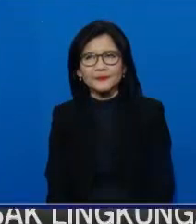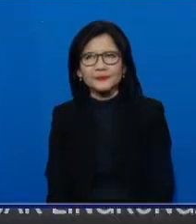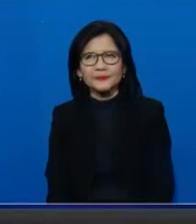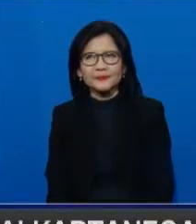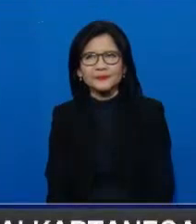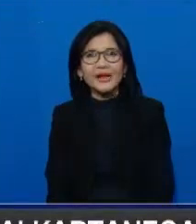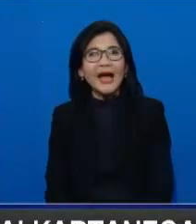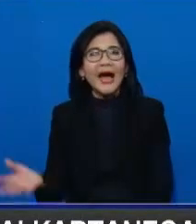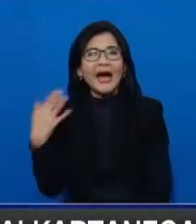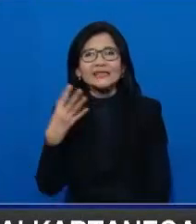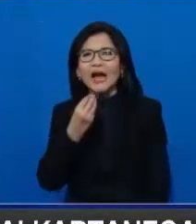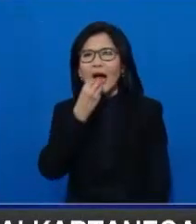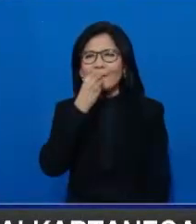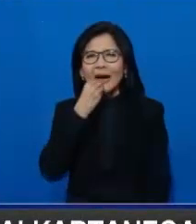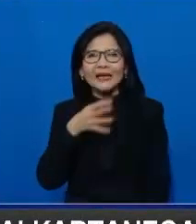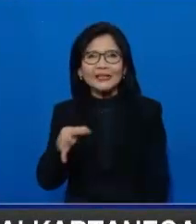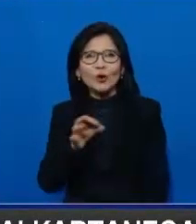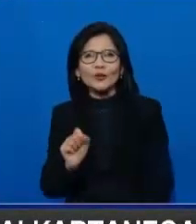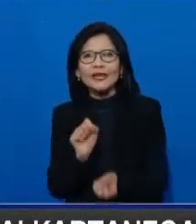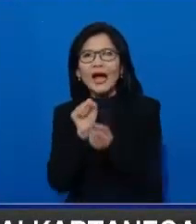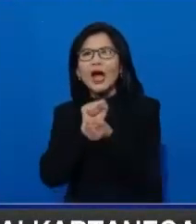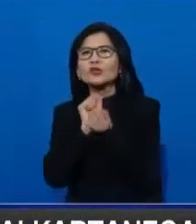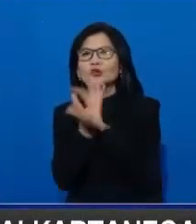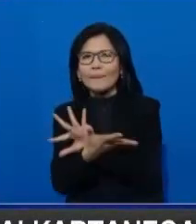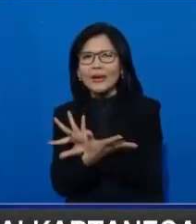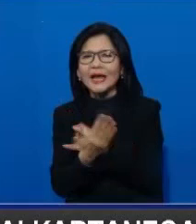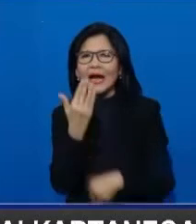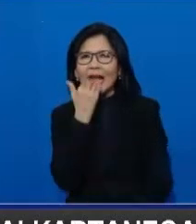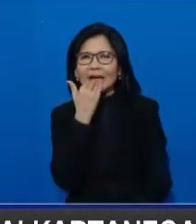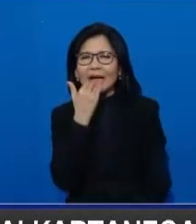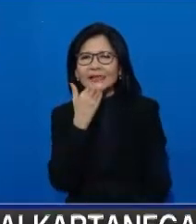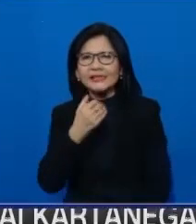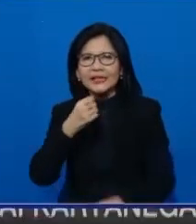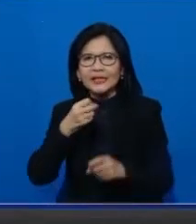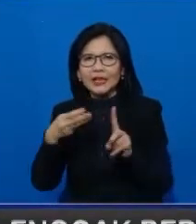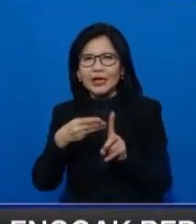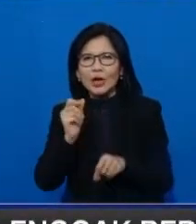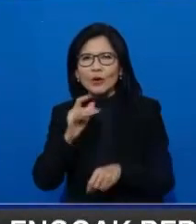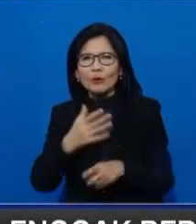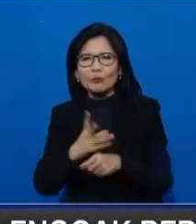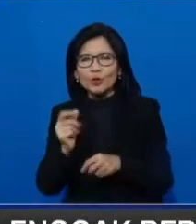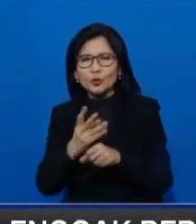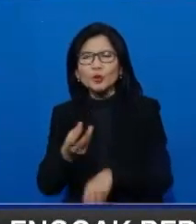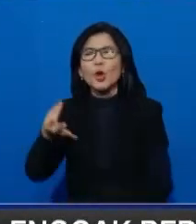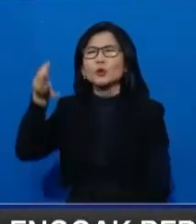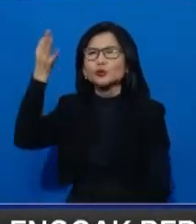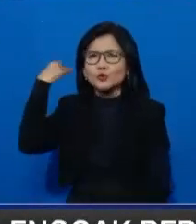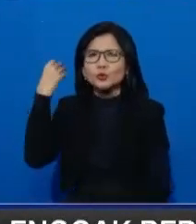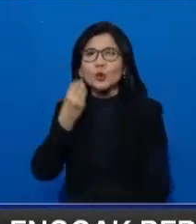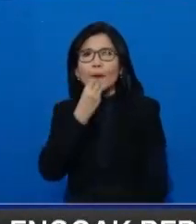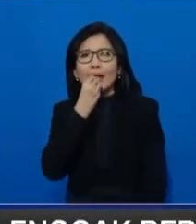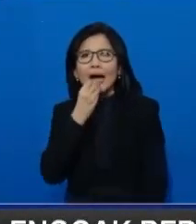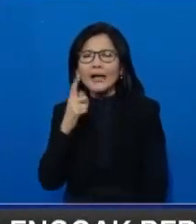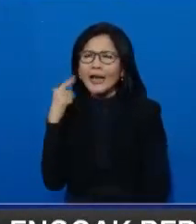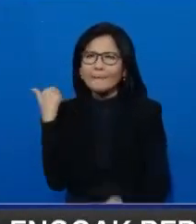Kami akan ajak Anda untuk kulineran di Surabaya. Ada sajian nasi bulgur, yaitu nasi yang berasal dari biji gandum dan dulunya pernah menjadi makanan pokok